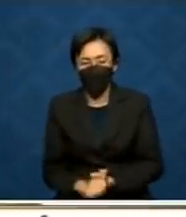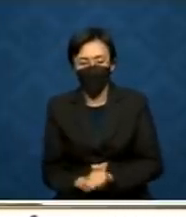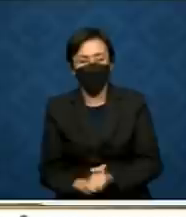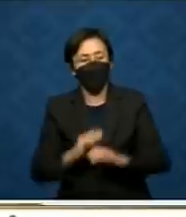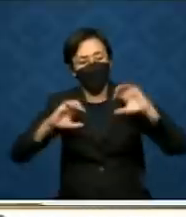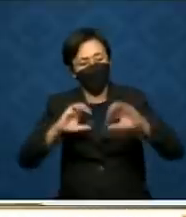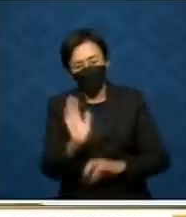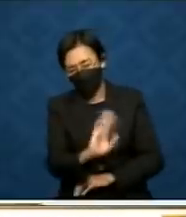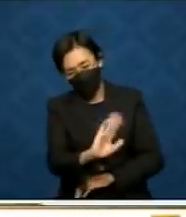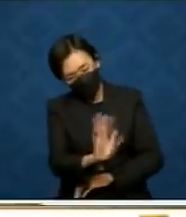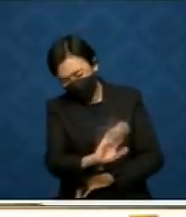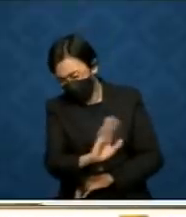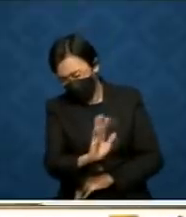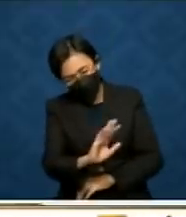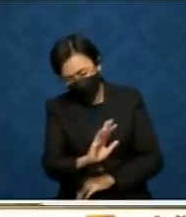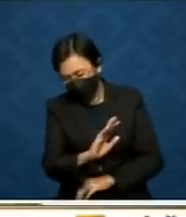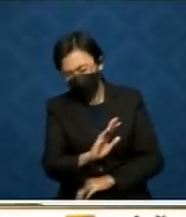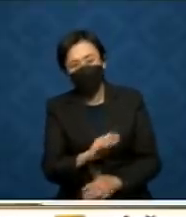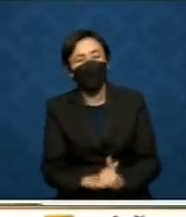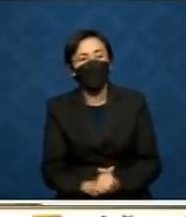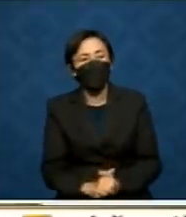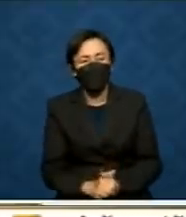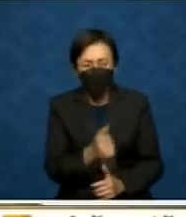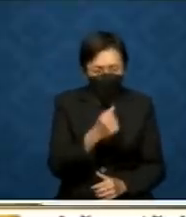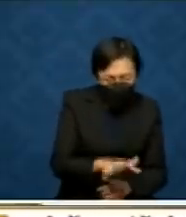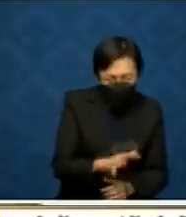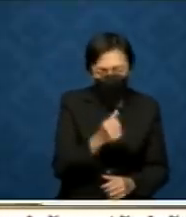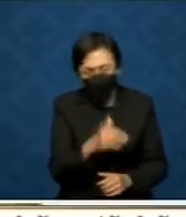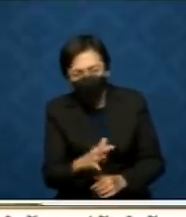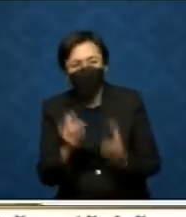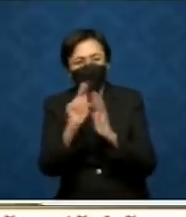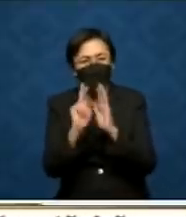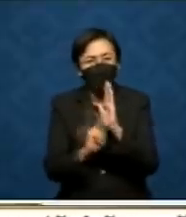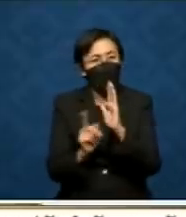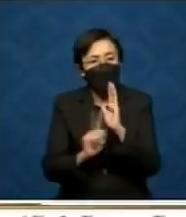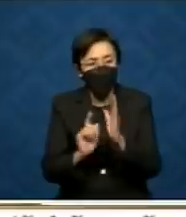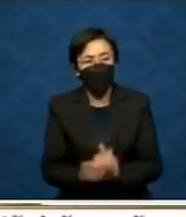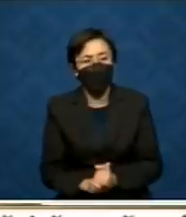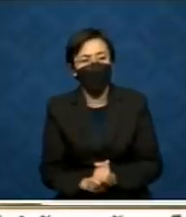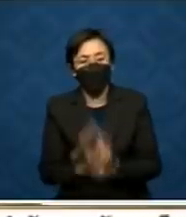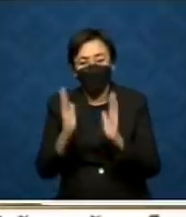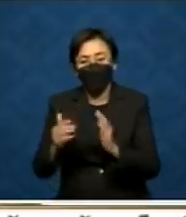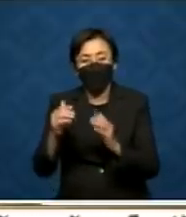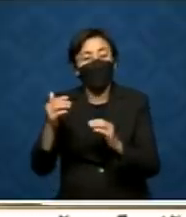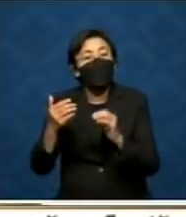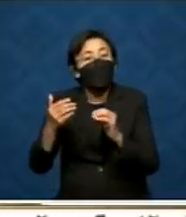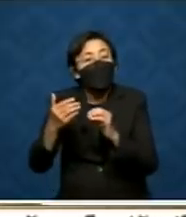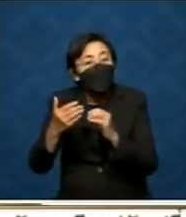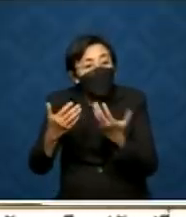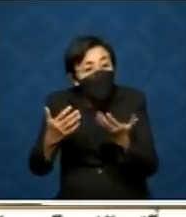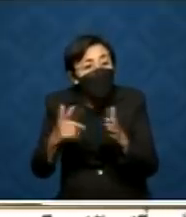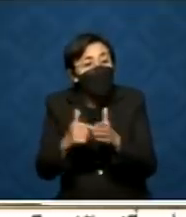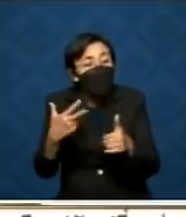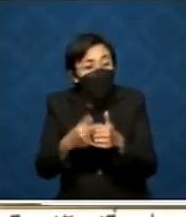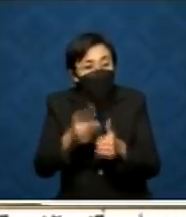เขาเหมือนกันเขาถ้านั้นกันเขาท่านี้ไปออกกฎยังไงอ่ะคนจะนำวัคซีนเข้าไปจะต้องเป็นภาครัฐเท่า